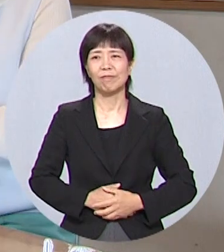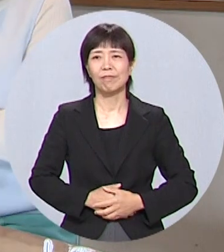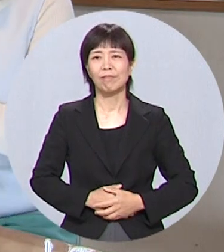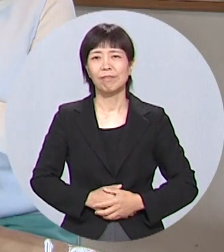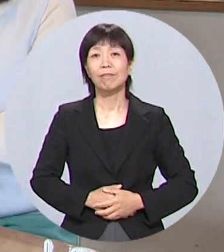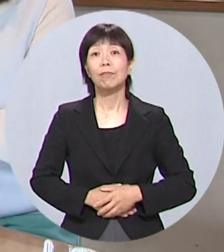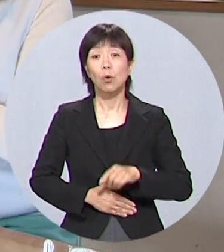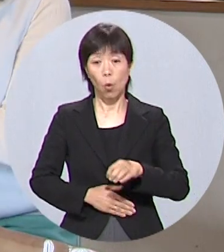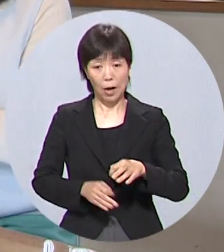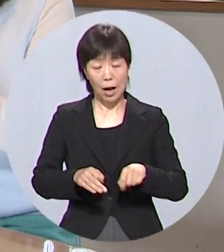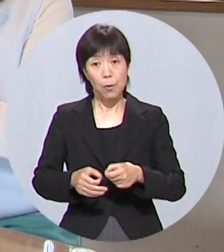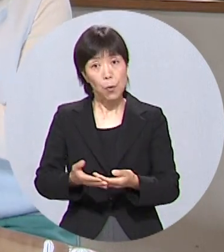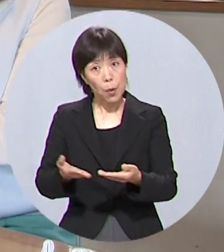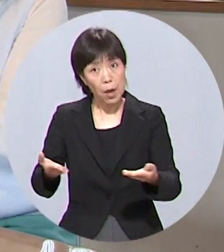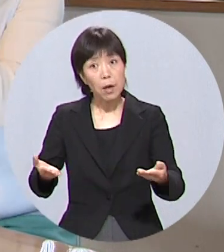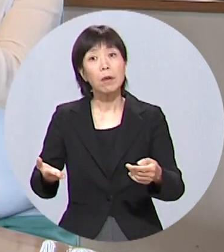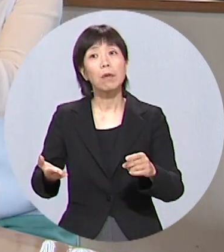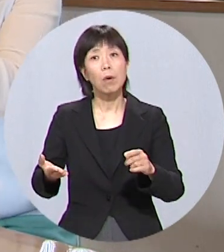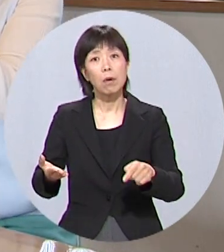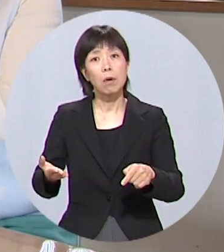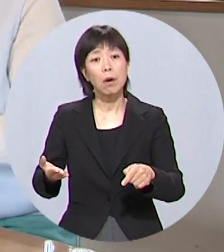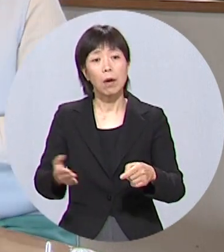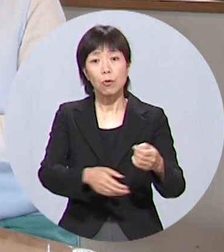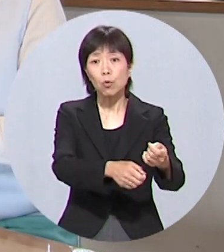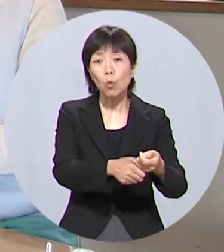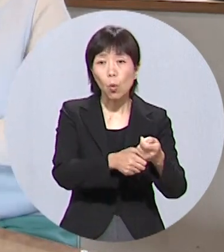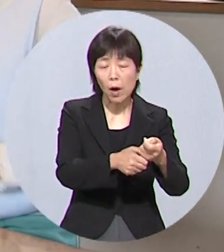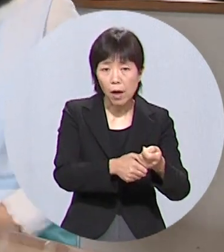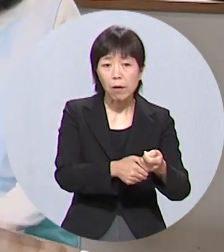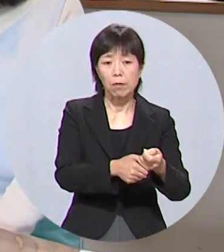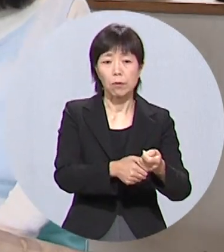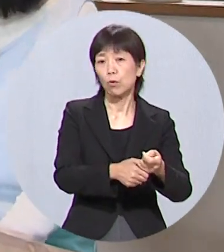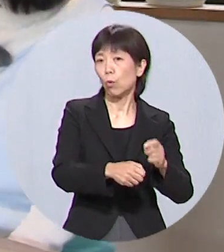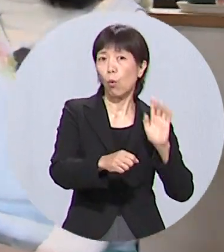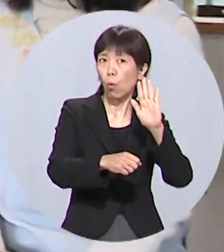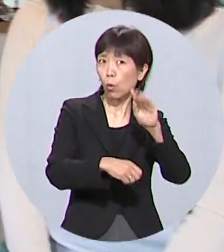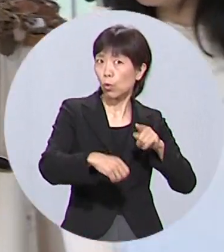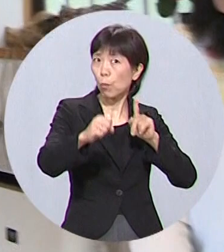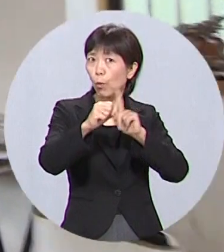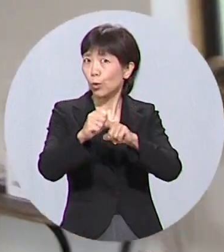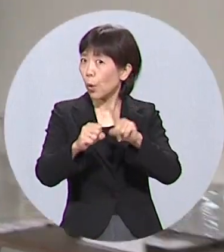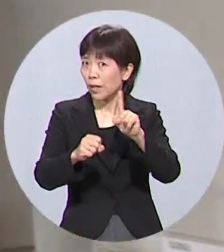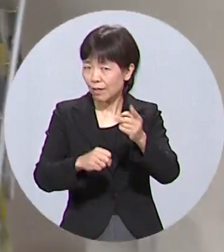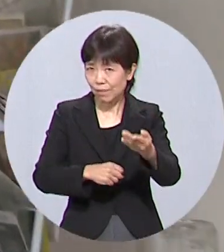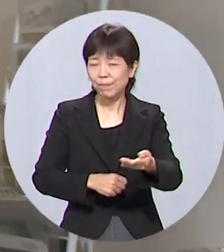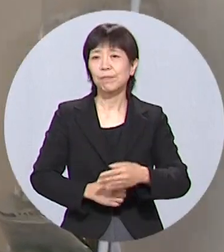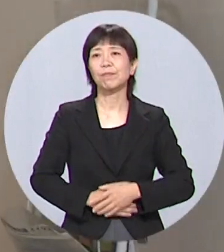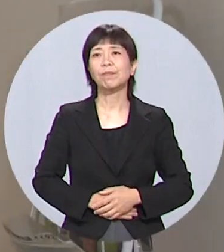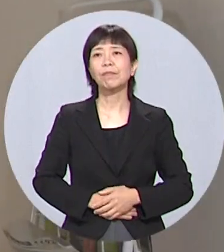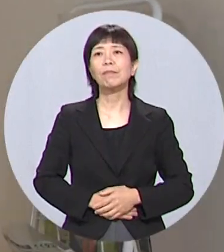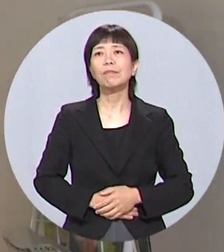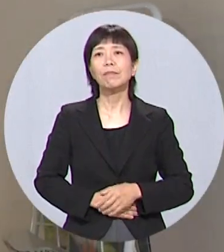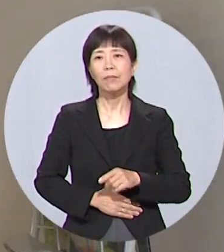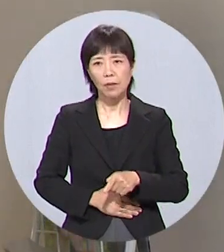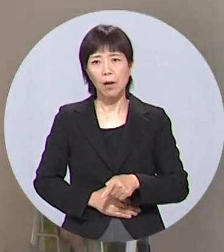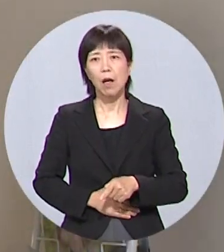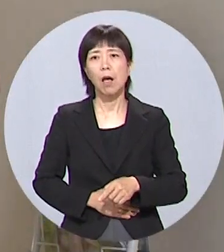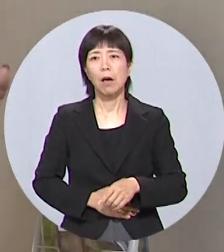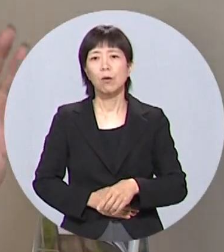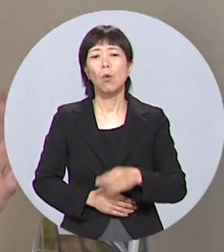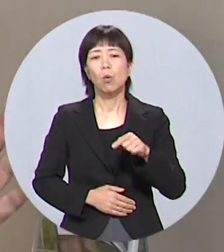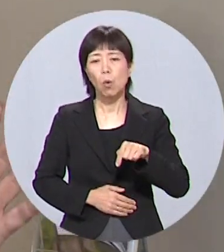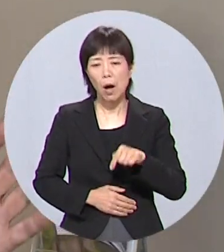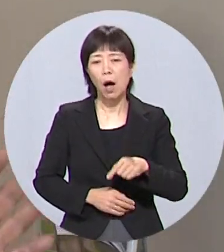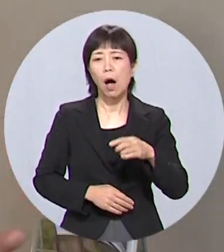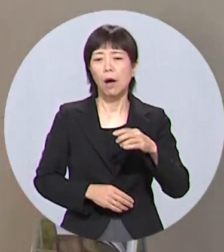この梅林カフェとか、はい、この農園をやられていて今後の目標などありますか。 は い、 ですね、梅林カフェは梅って人と